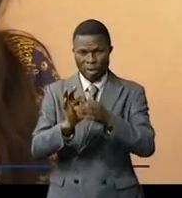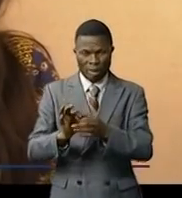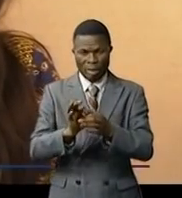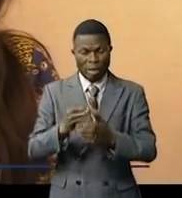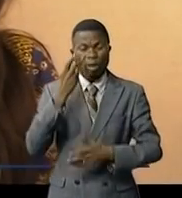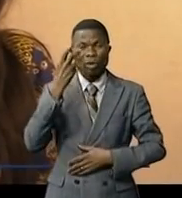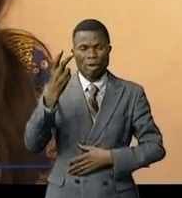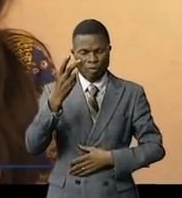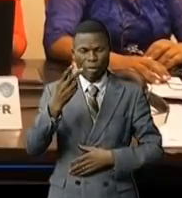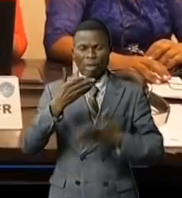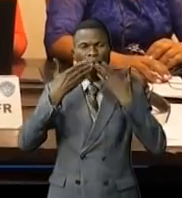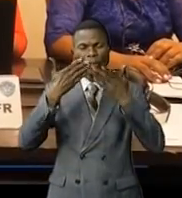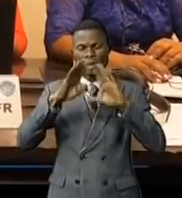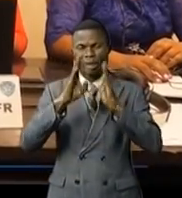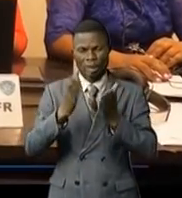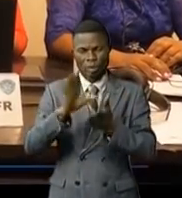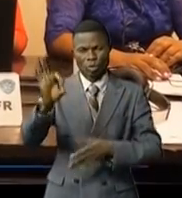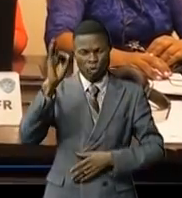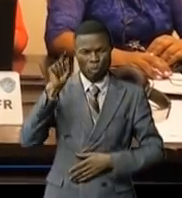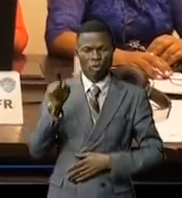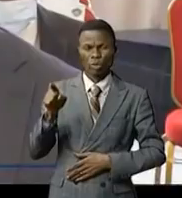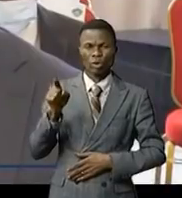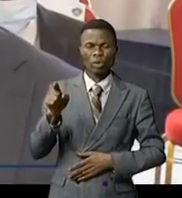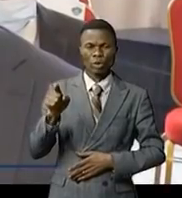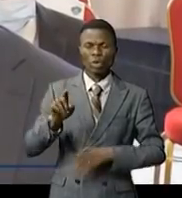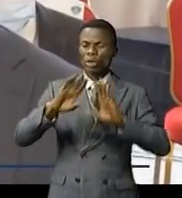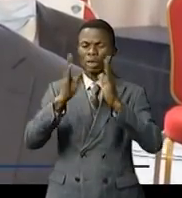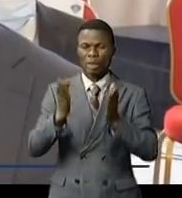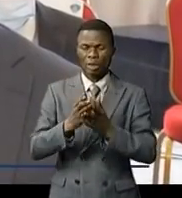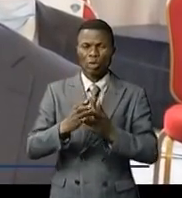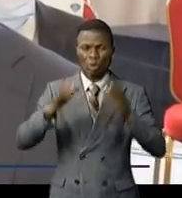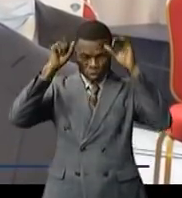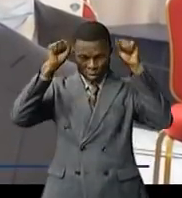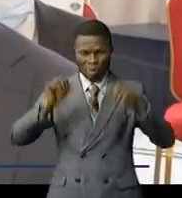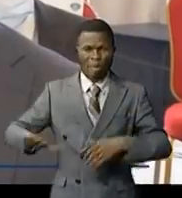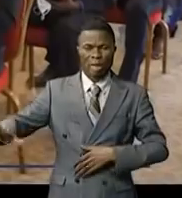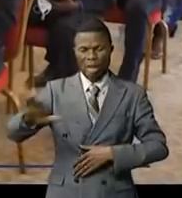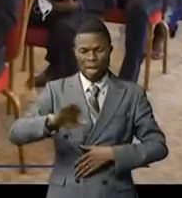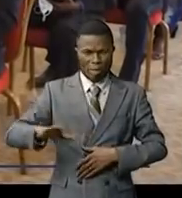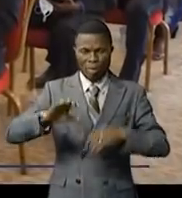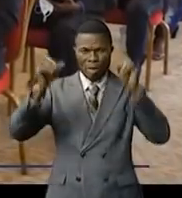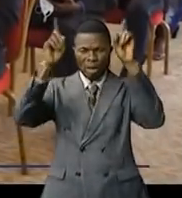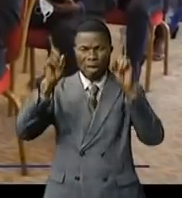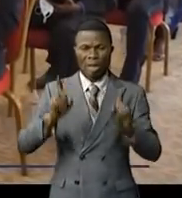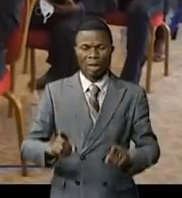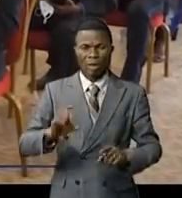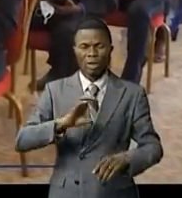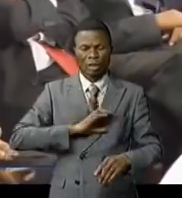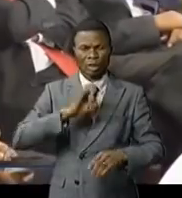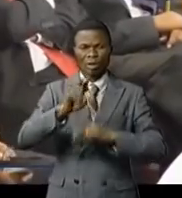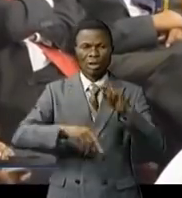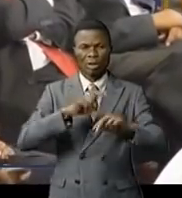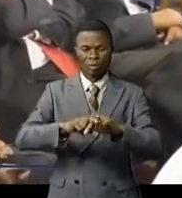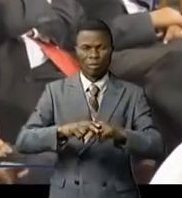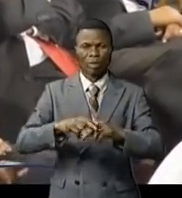estimé reconnaissant à l'égard de ses pairs des États membres de l'Organisation de coopération des chefs de la police de l'Afrique de